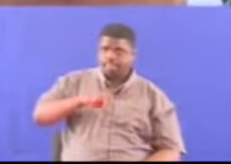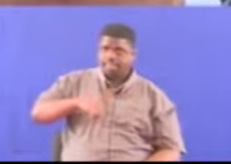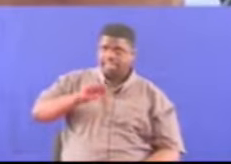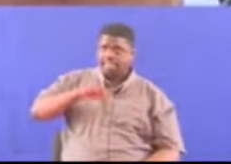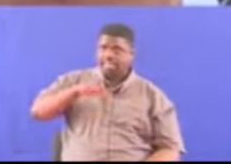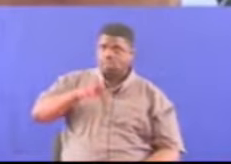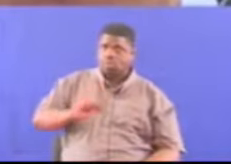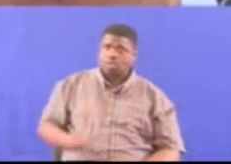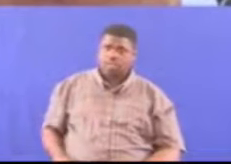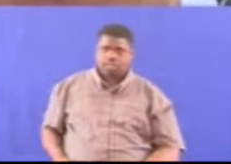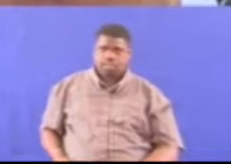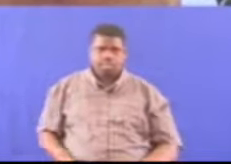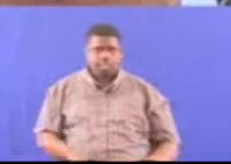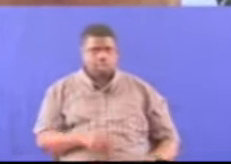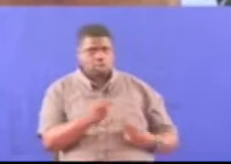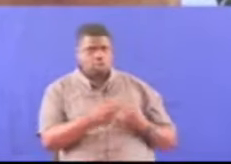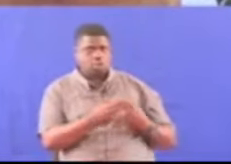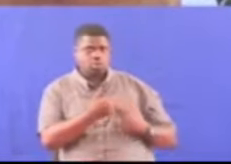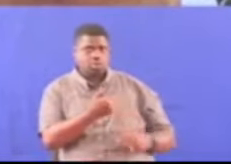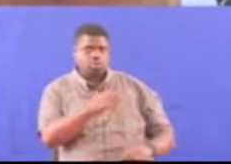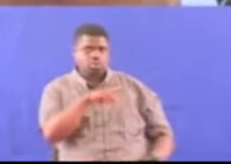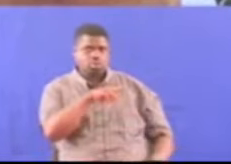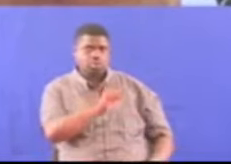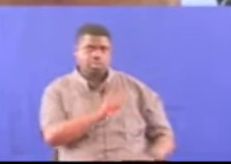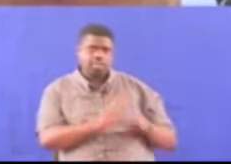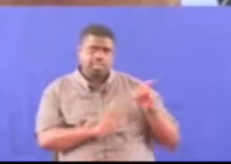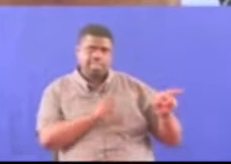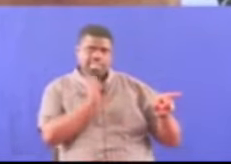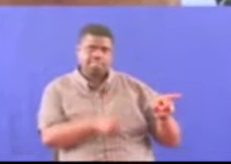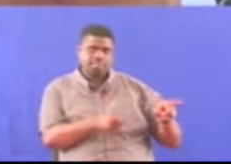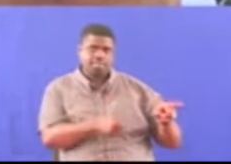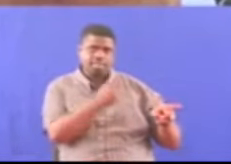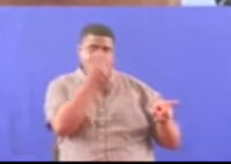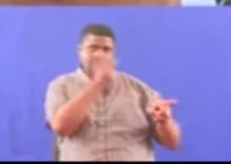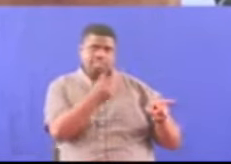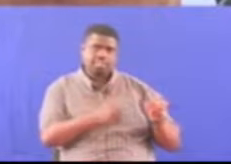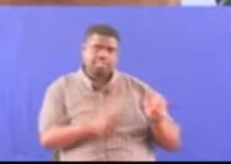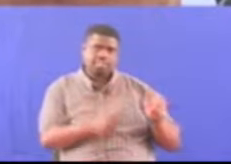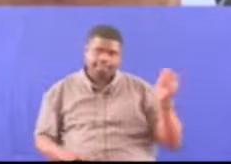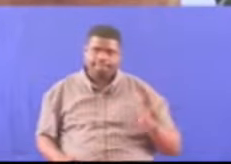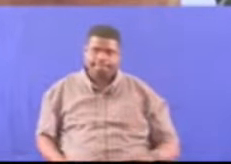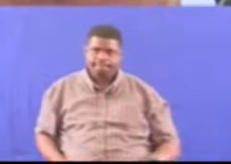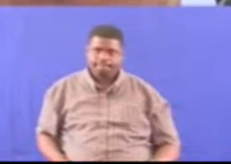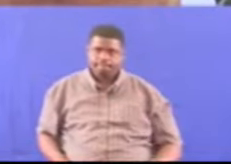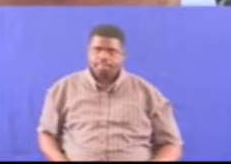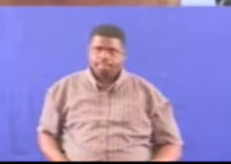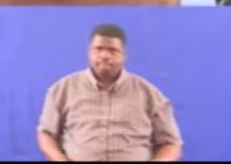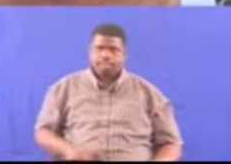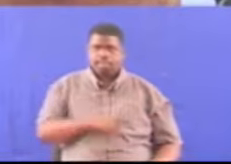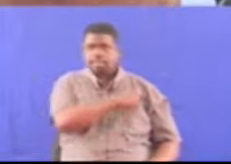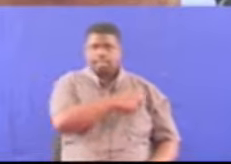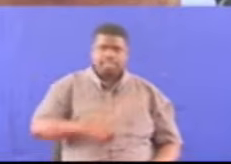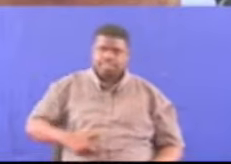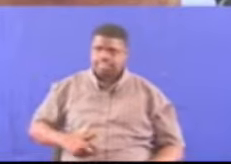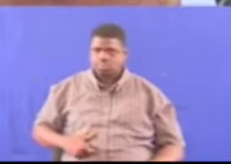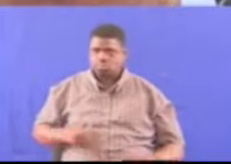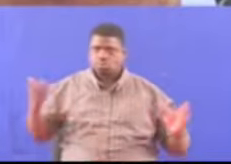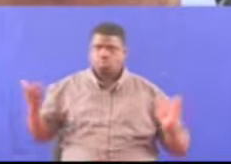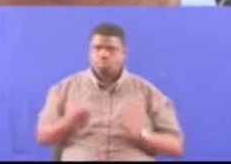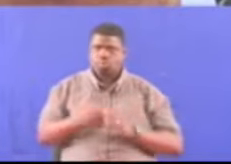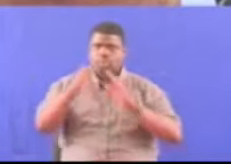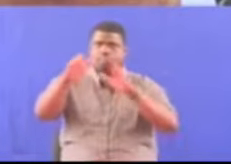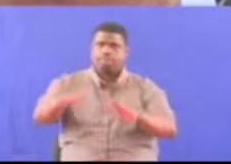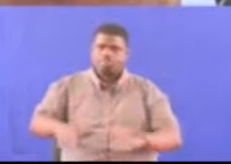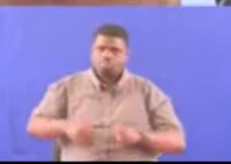Tulia Ackson, Spika wa Bunge la Jamhuri ya Muungano wa Tanzania na Rais wa Umoja wa Mabunge